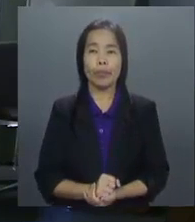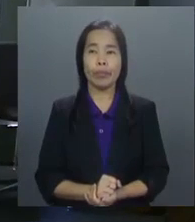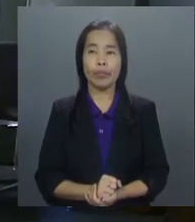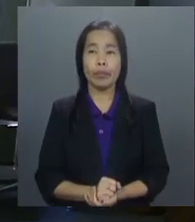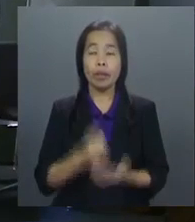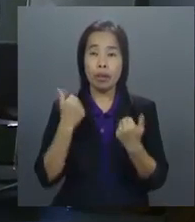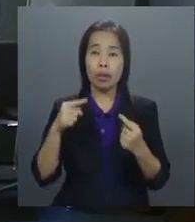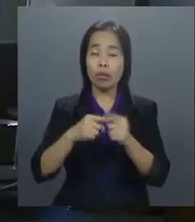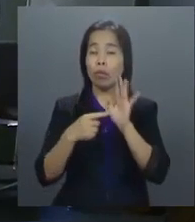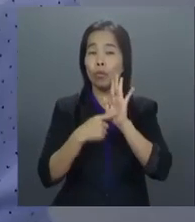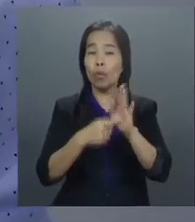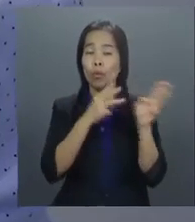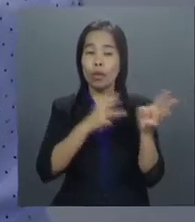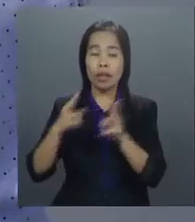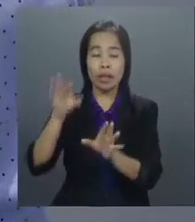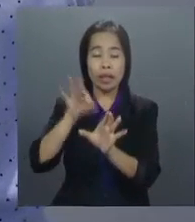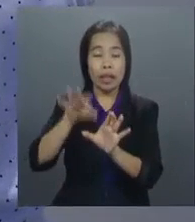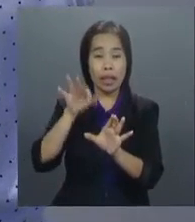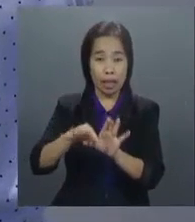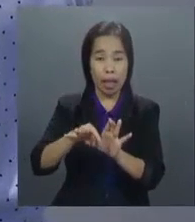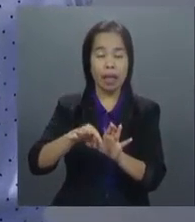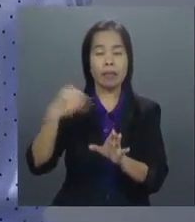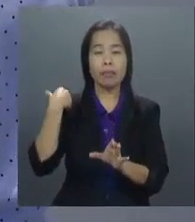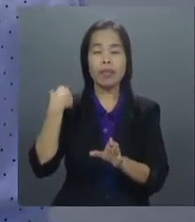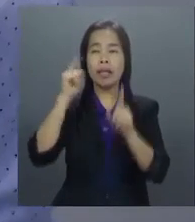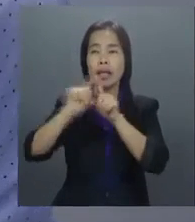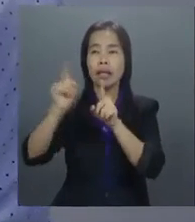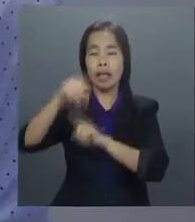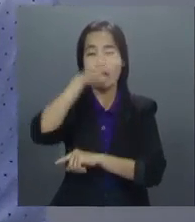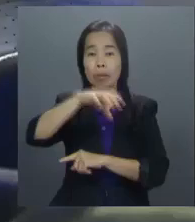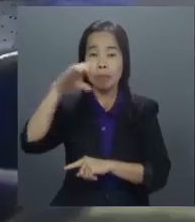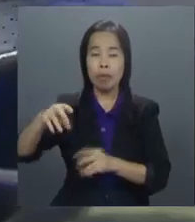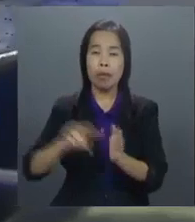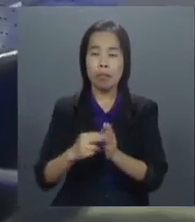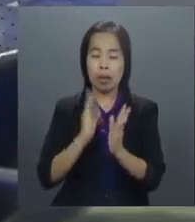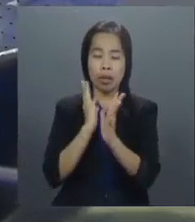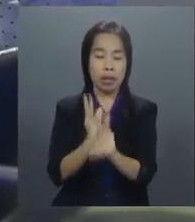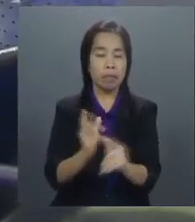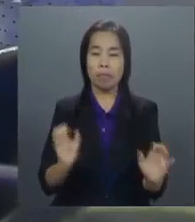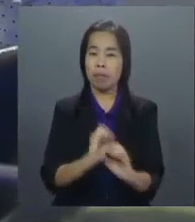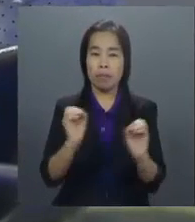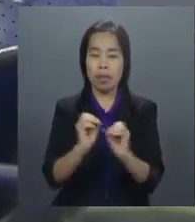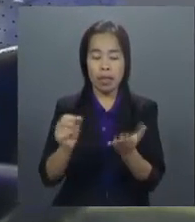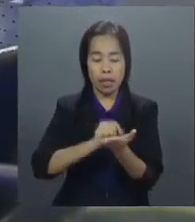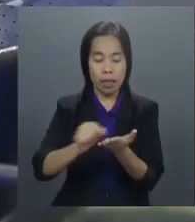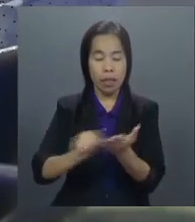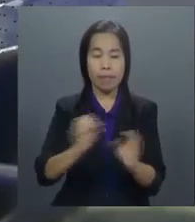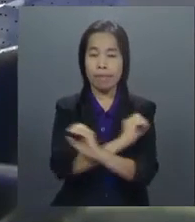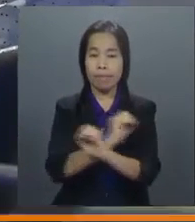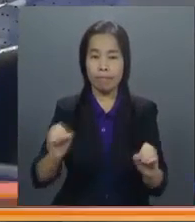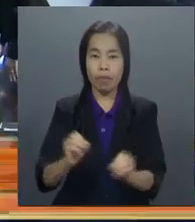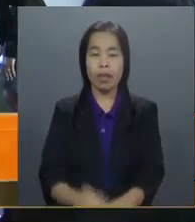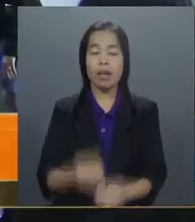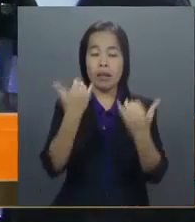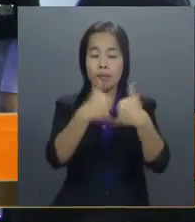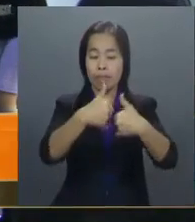หน้าตาของสาขาธนาคารพาณิชย์ที่ให้บริการแบบดิจิทัลจะไม่มีการกดบัตรคิวไม่ต้องกรอกแบบฟอร์มไม่มีเคาน์เตอร์เหมือน